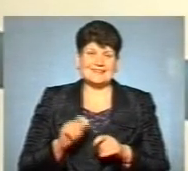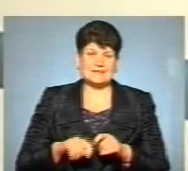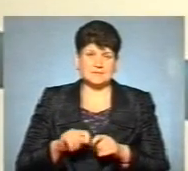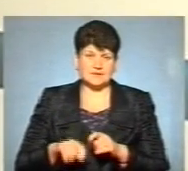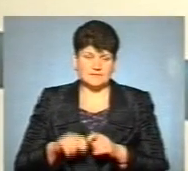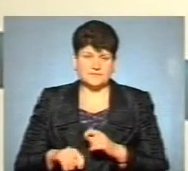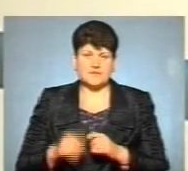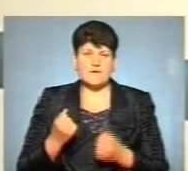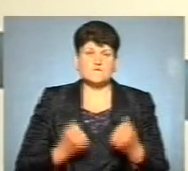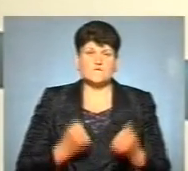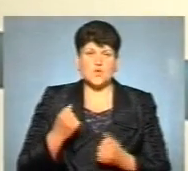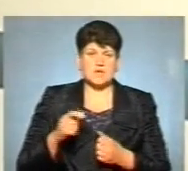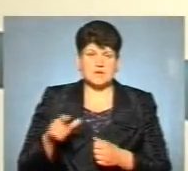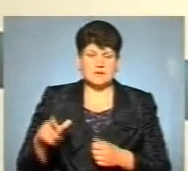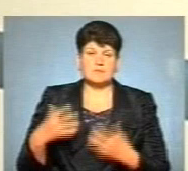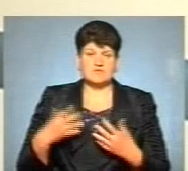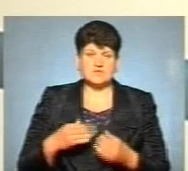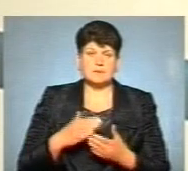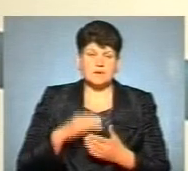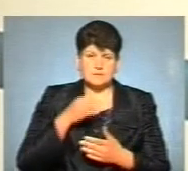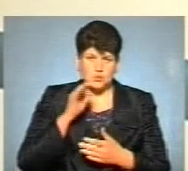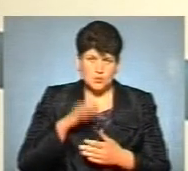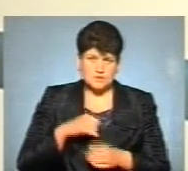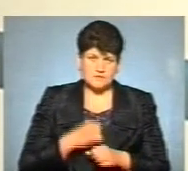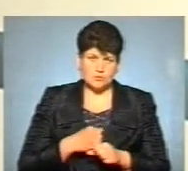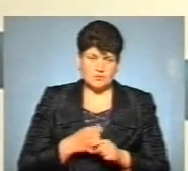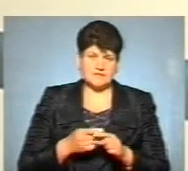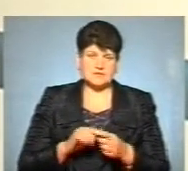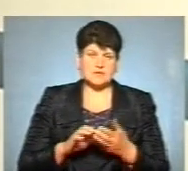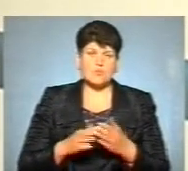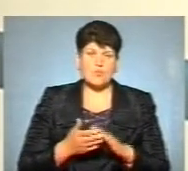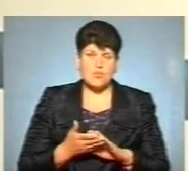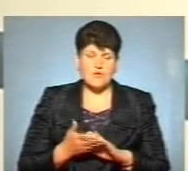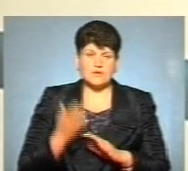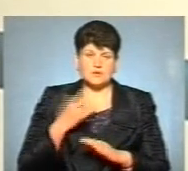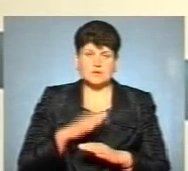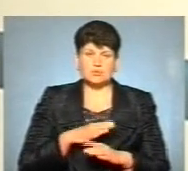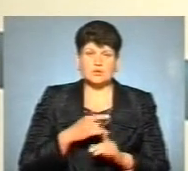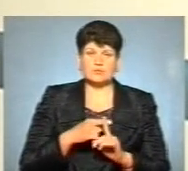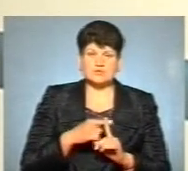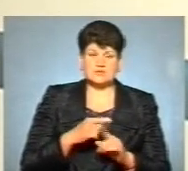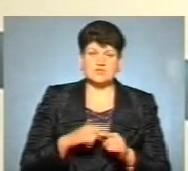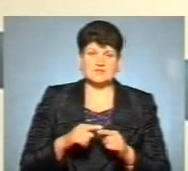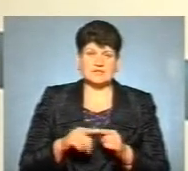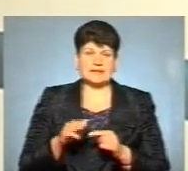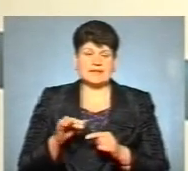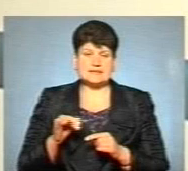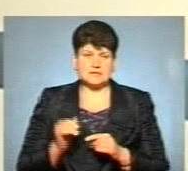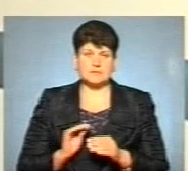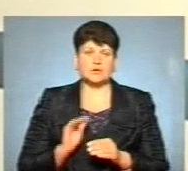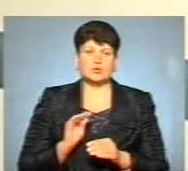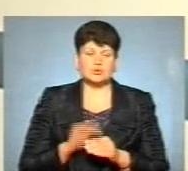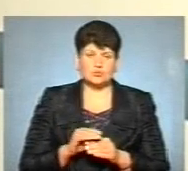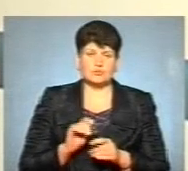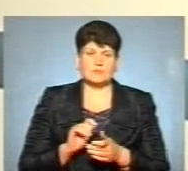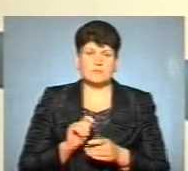тестування водіїв, і ми вже маємо досвід роботи в таких умовах. Коли були позитивні швидкі тести, ми додатково